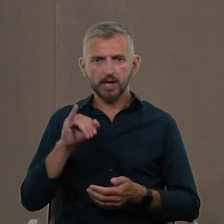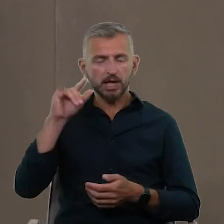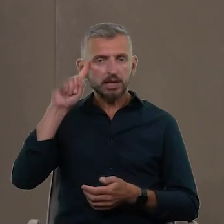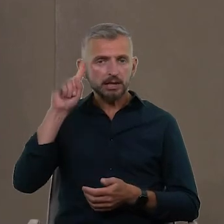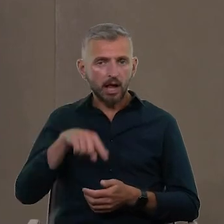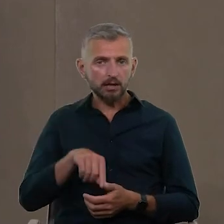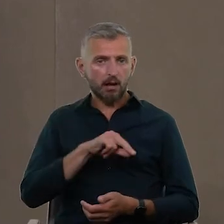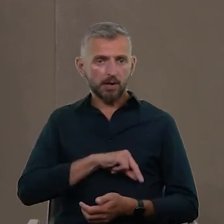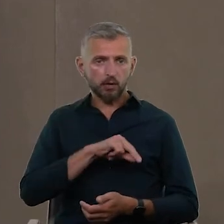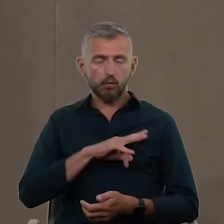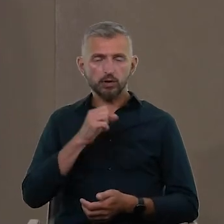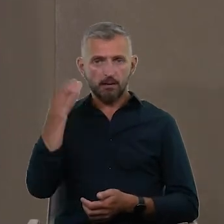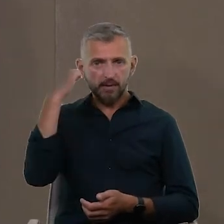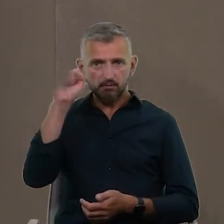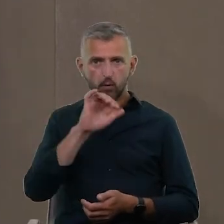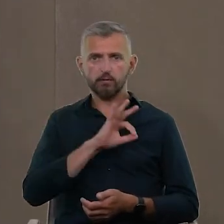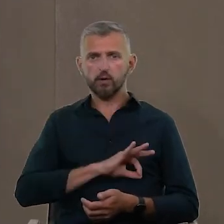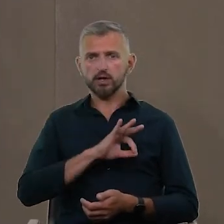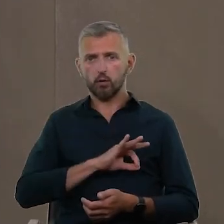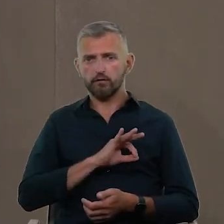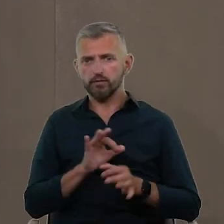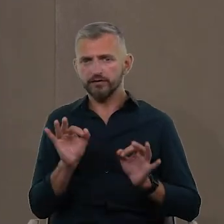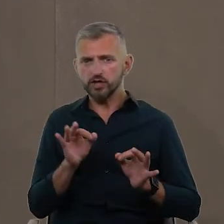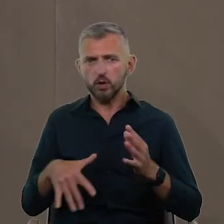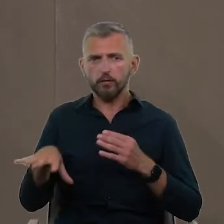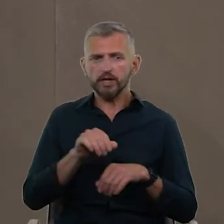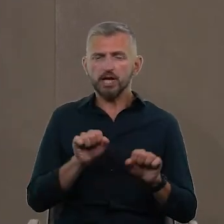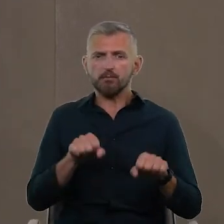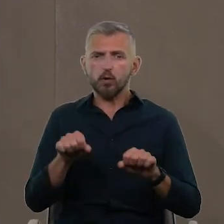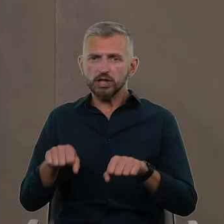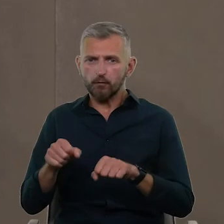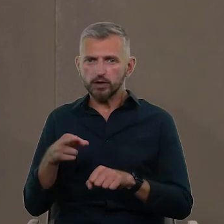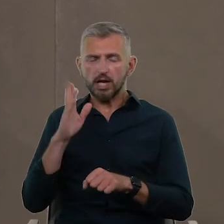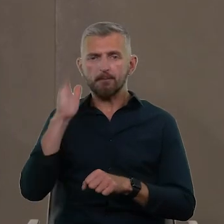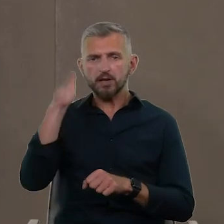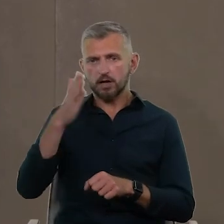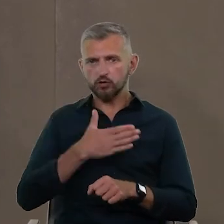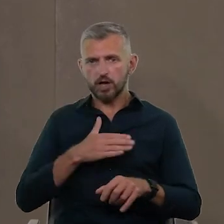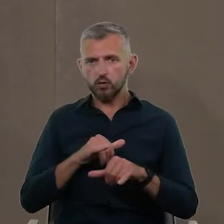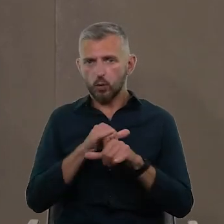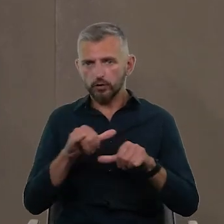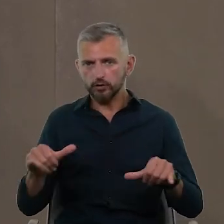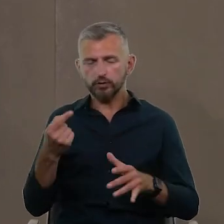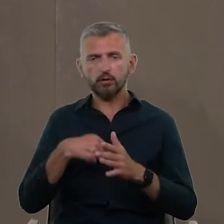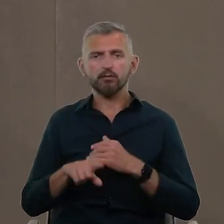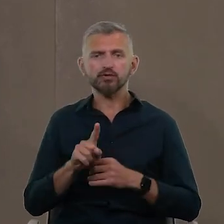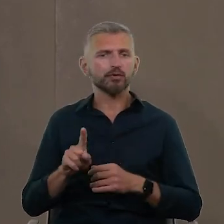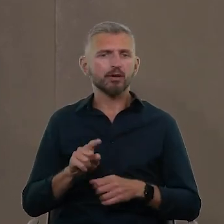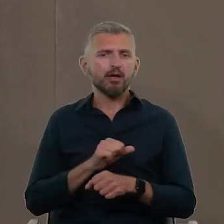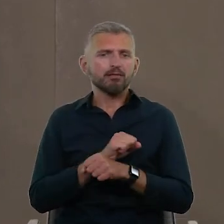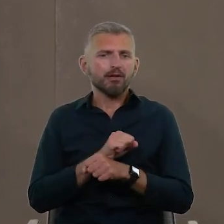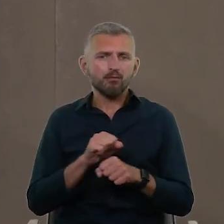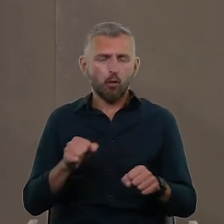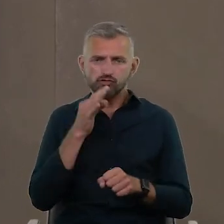знаєте, працюємо на перемогу, використовуємо, звичайно, всі можливості для подальшого нашого розвитку, тому що, ну, не можна